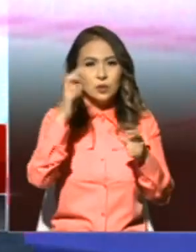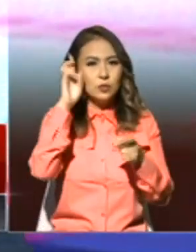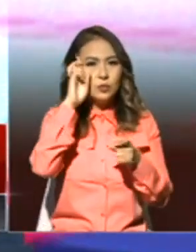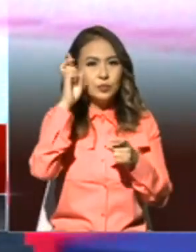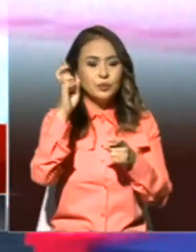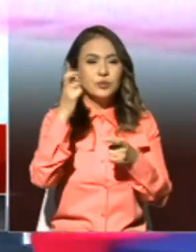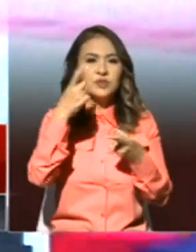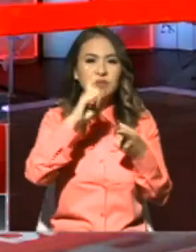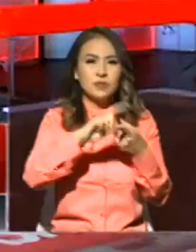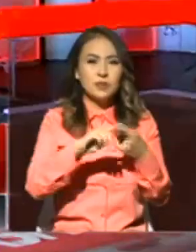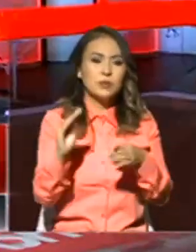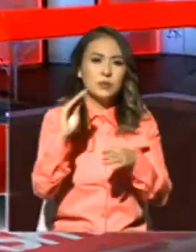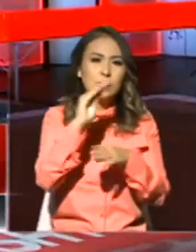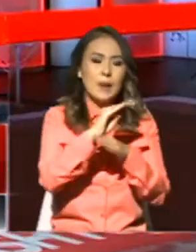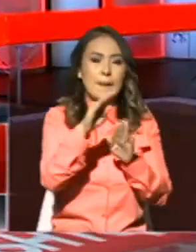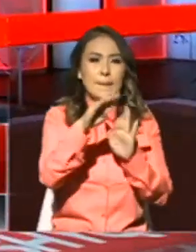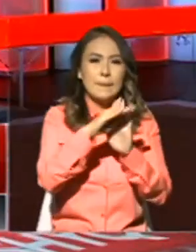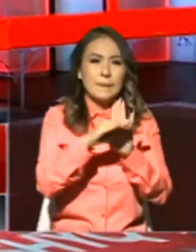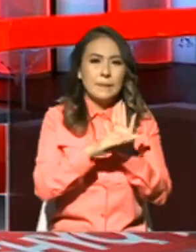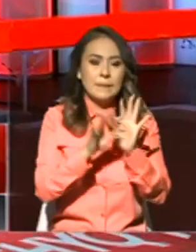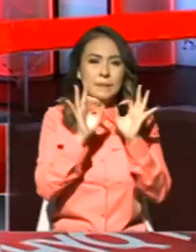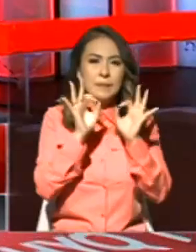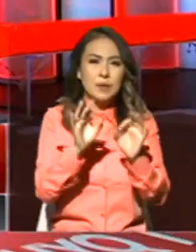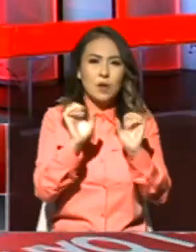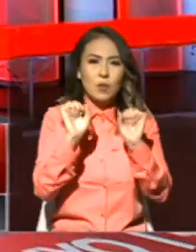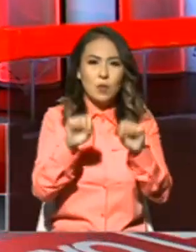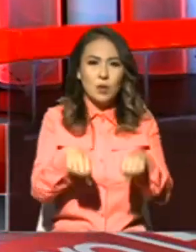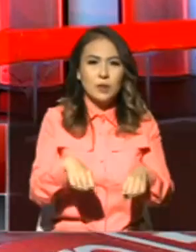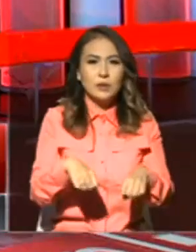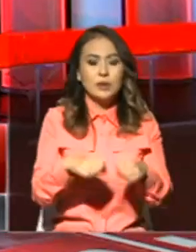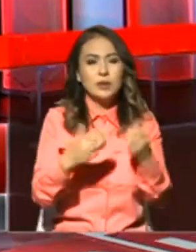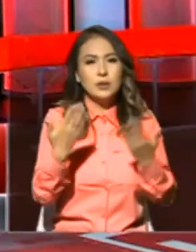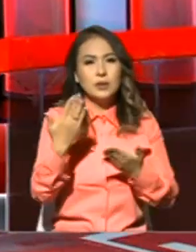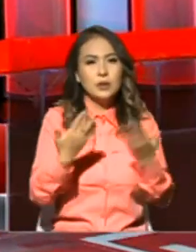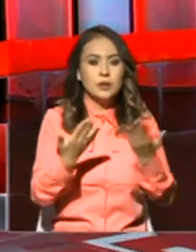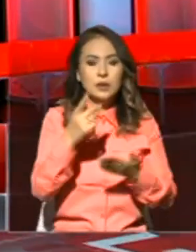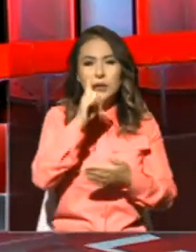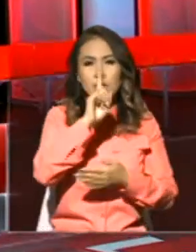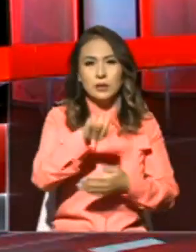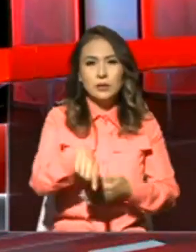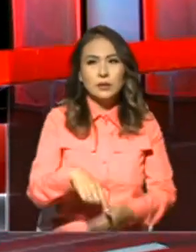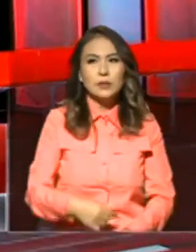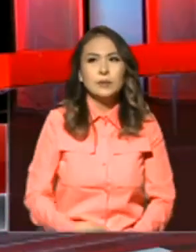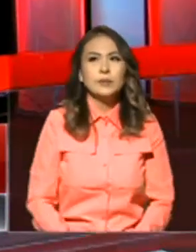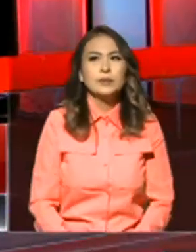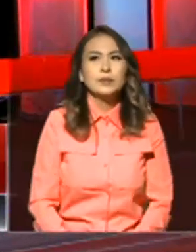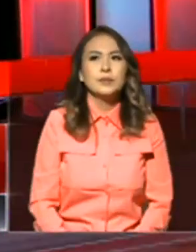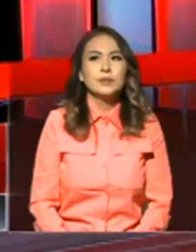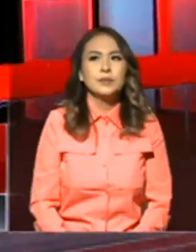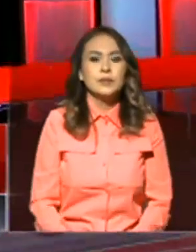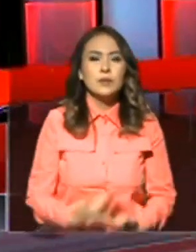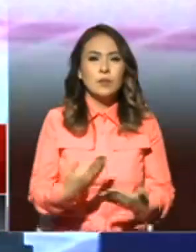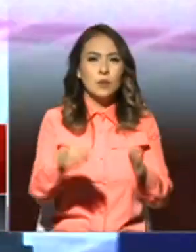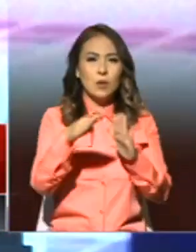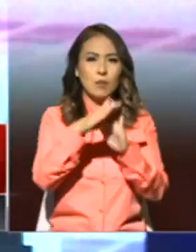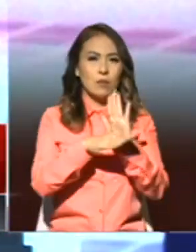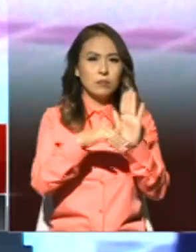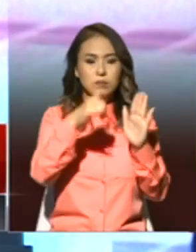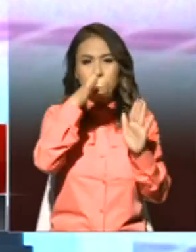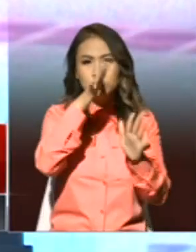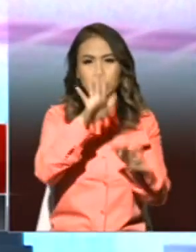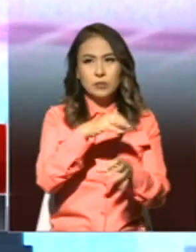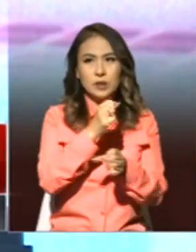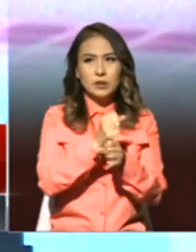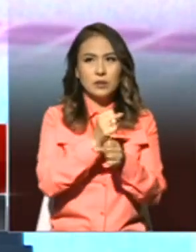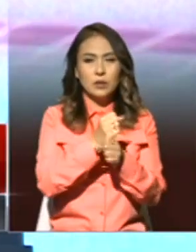тарапынан енді тағы да бір дұрыс бағдарлама қабылдана ала ма осыған ұқсас? Жоқ па? Менің ойымша қазір ондай бағдарлама жасай алмайды үкімет.